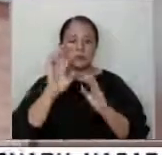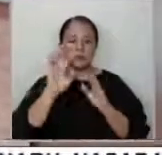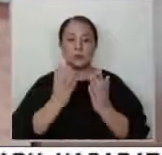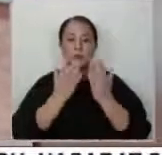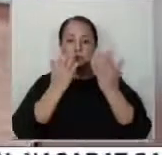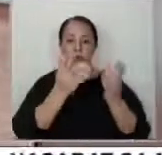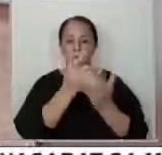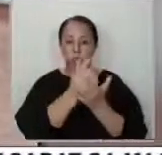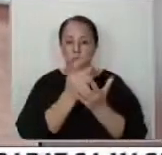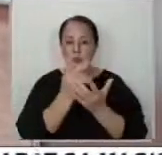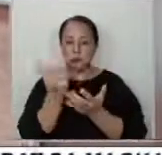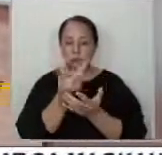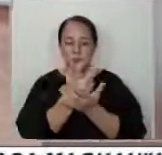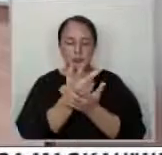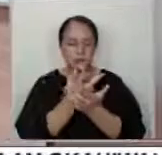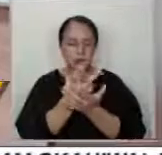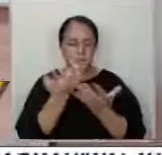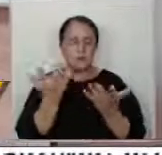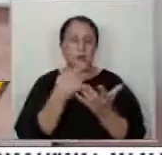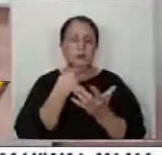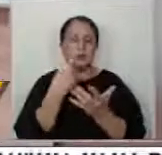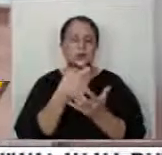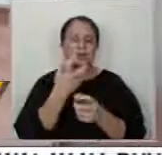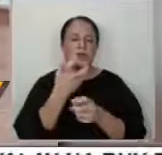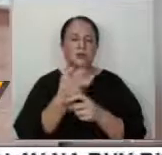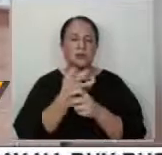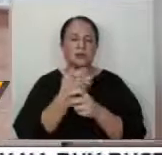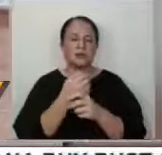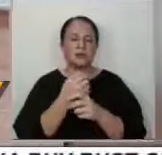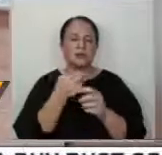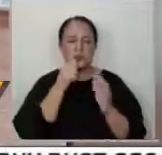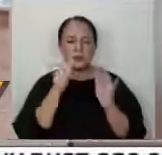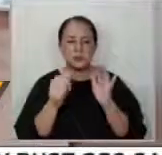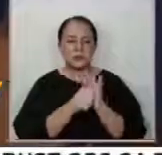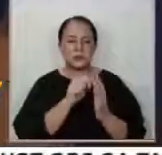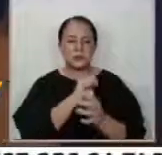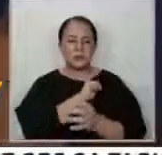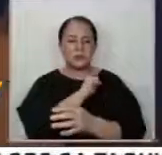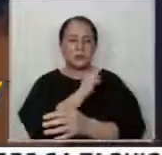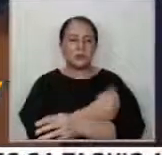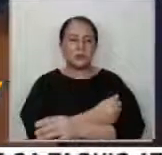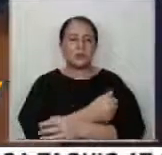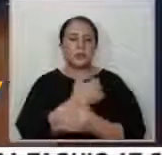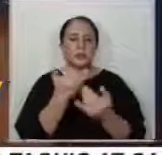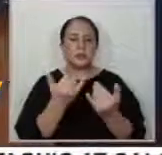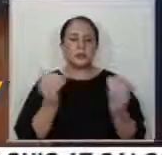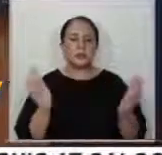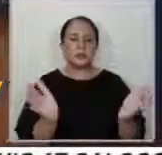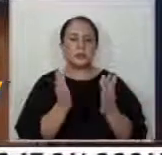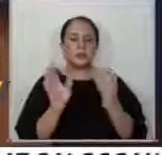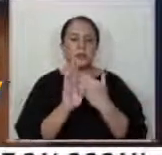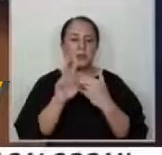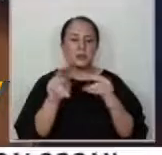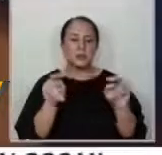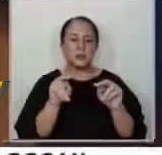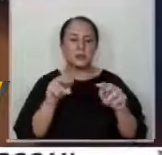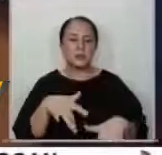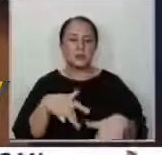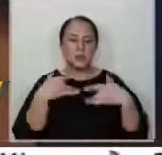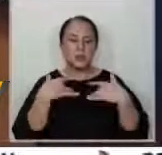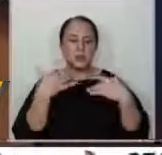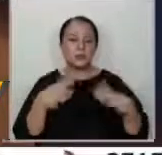at isang assault rifle. Ayon sa kanila, nahirapan na sila sa pagtatago sa mga otoridad at nainganyo na bumalik sa normal na buhay